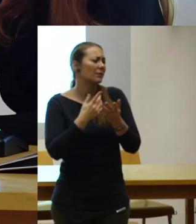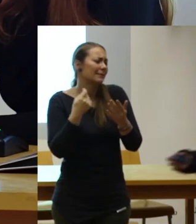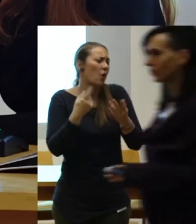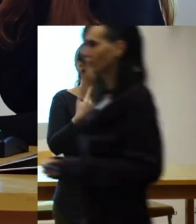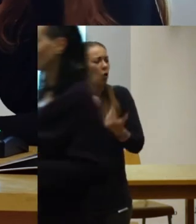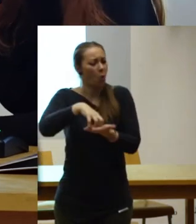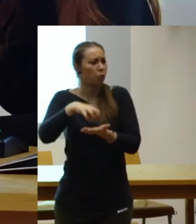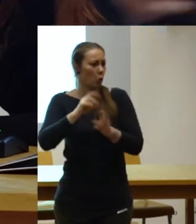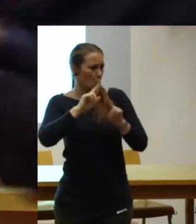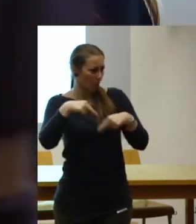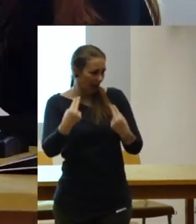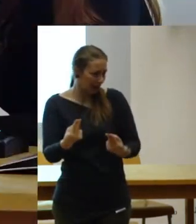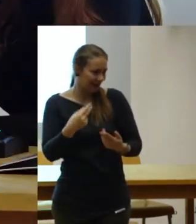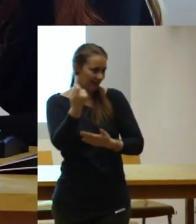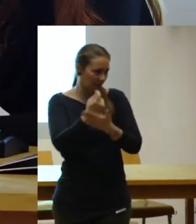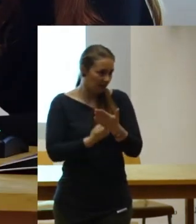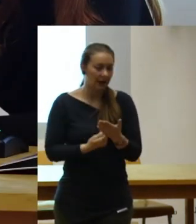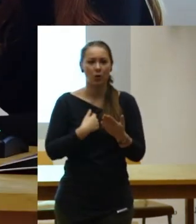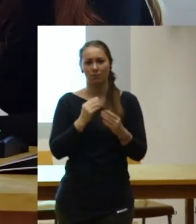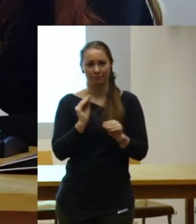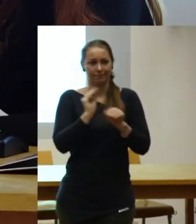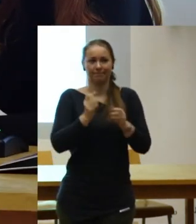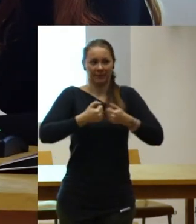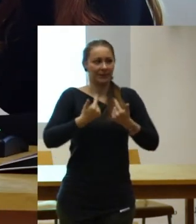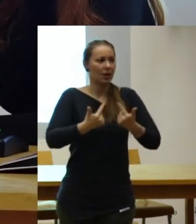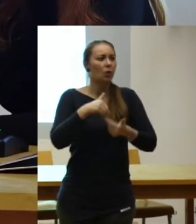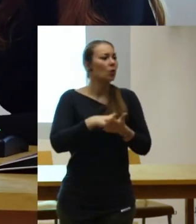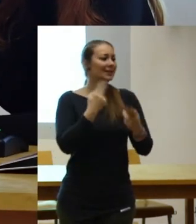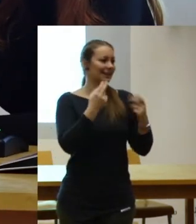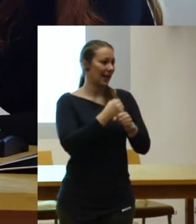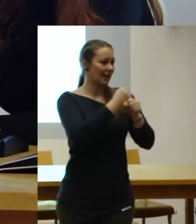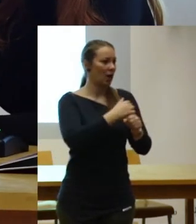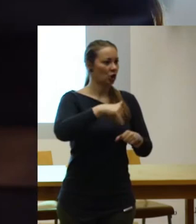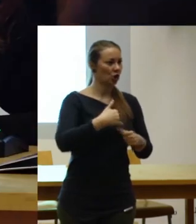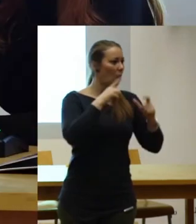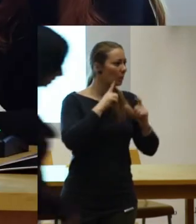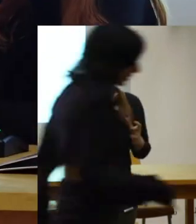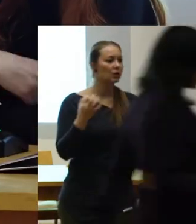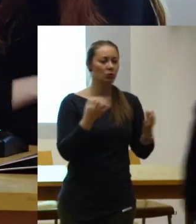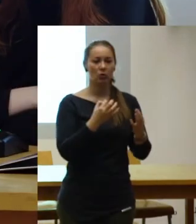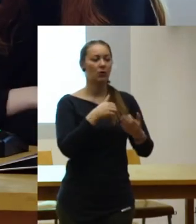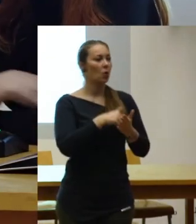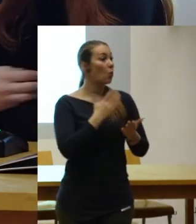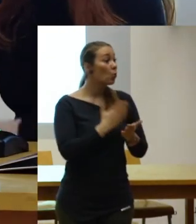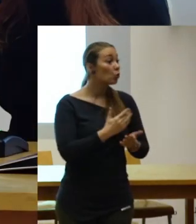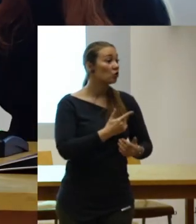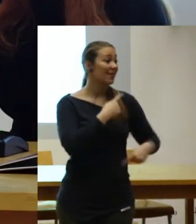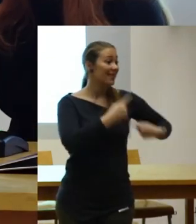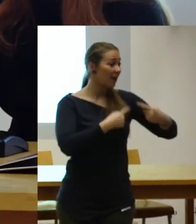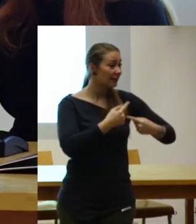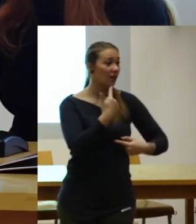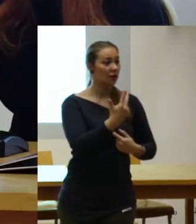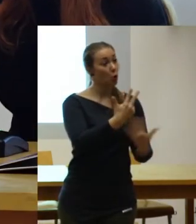jenom v krátkosti ze široka cena Jindřicha Chalupeckého je ocenění udělované již 28 let každý